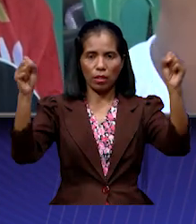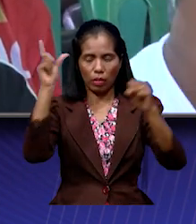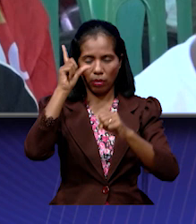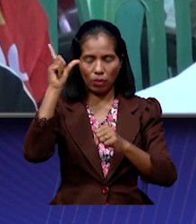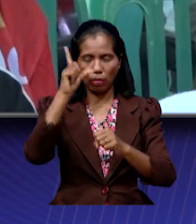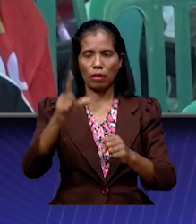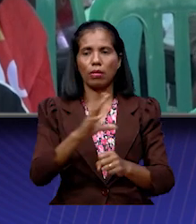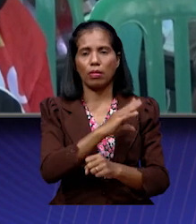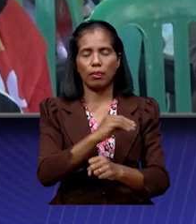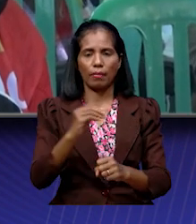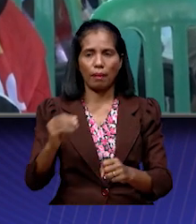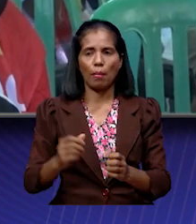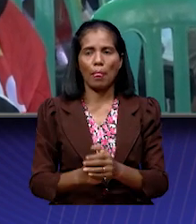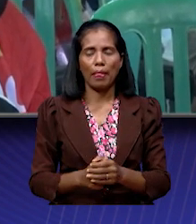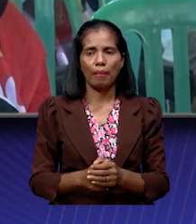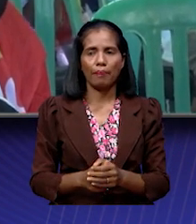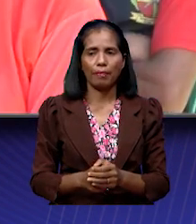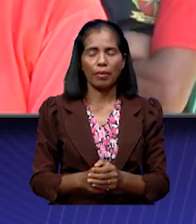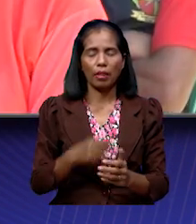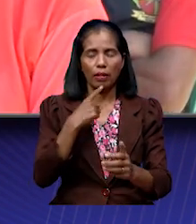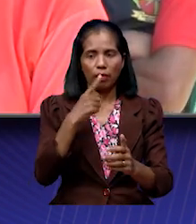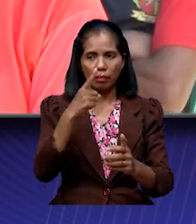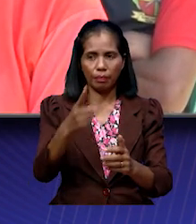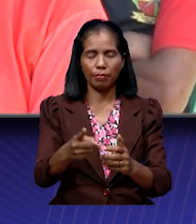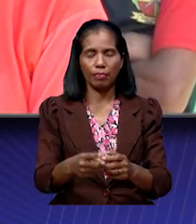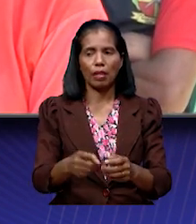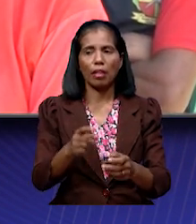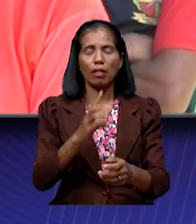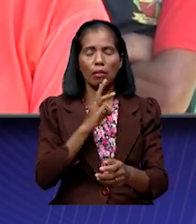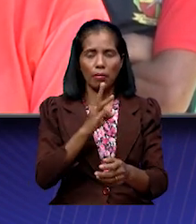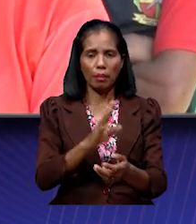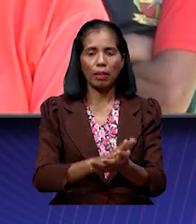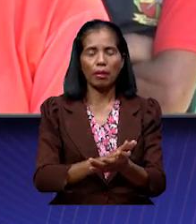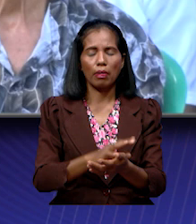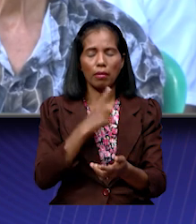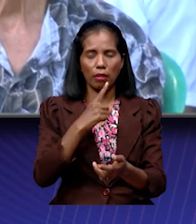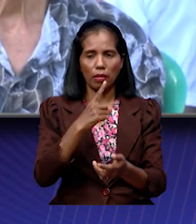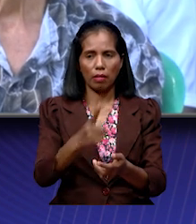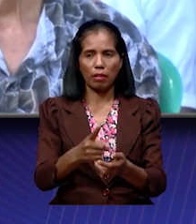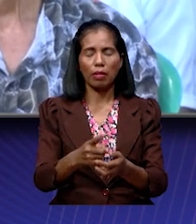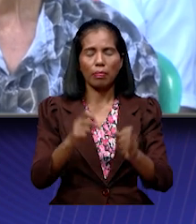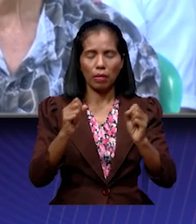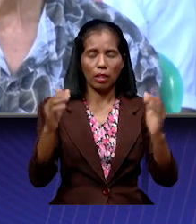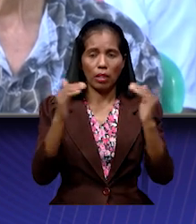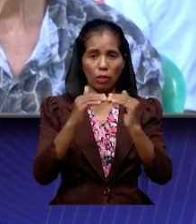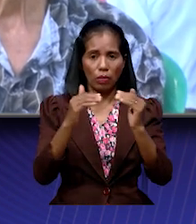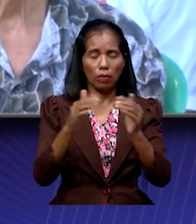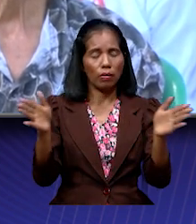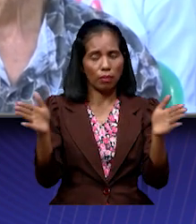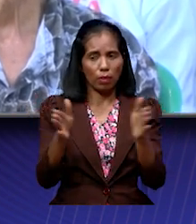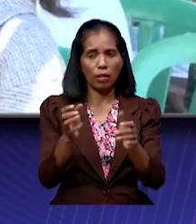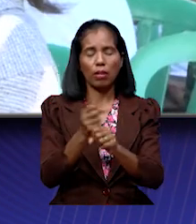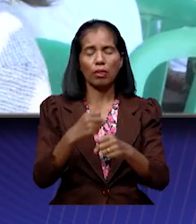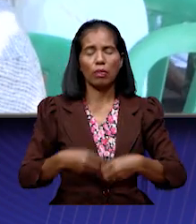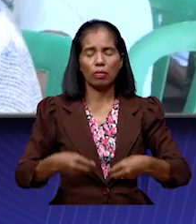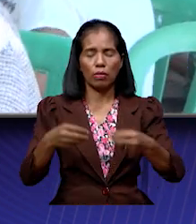Francisco Guterres Luolom. Koordinador suku Lahane Oriental no Bemori hateten, mini campanha ka komisi politiko ne, atau le